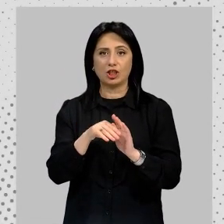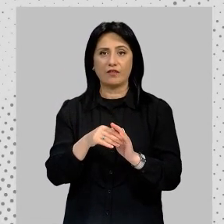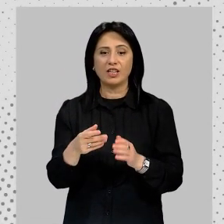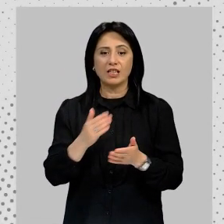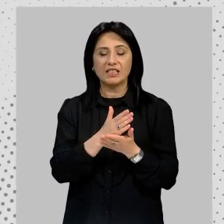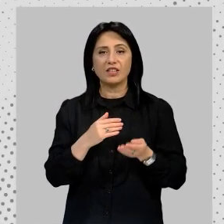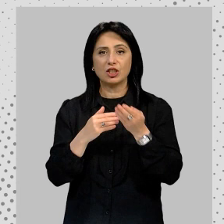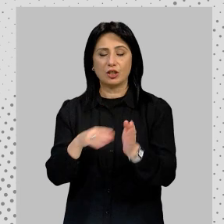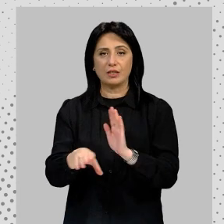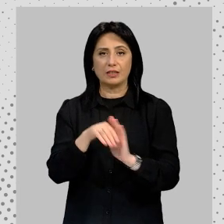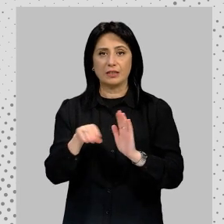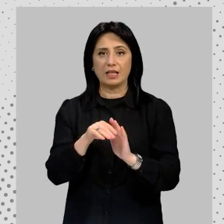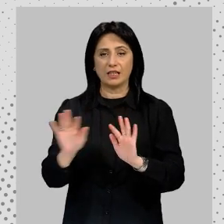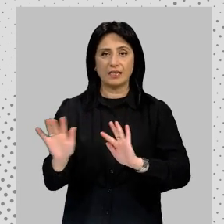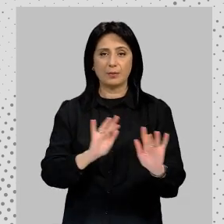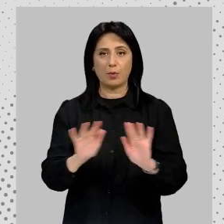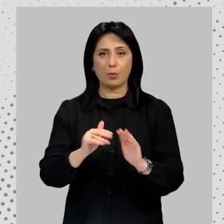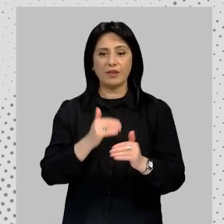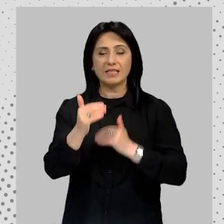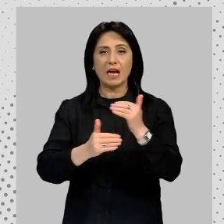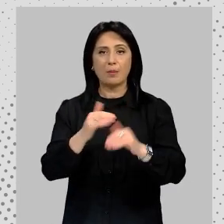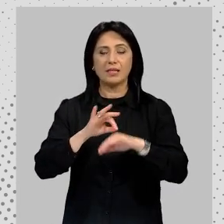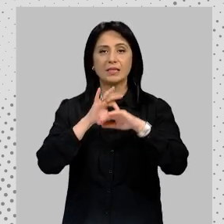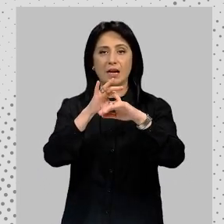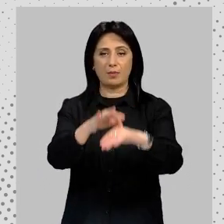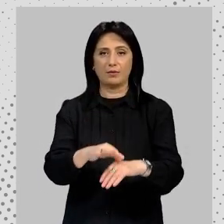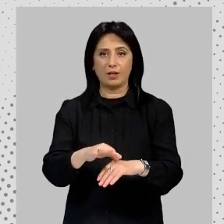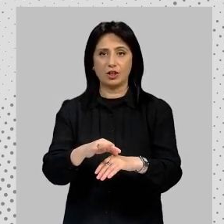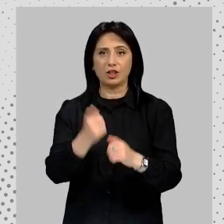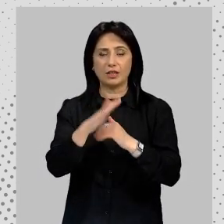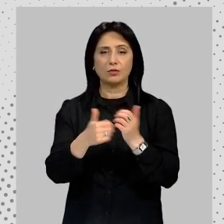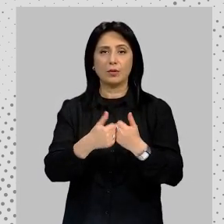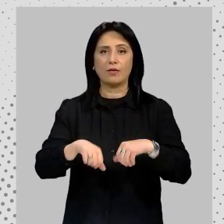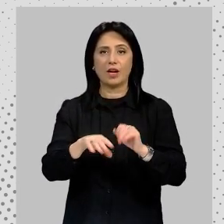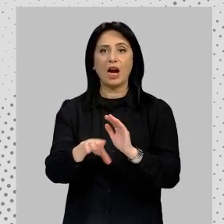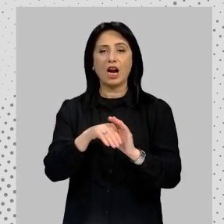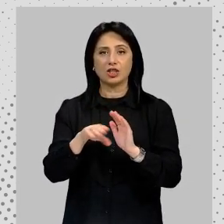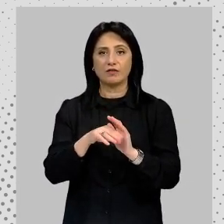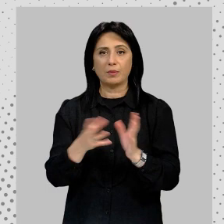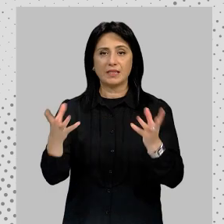პროცესის წარმატებით წარმართვაში. CESCO, არჩევნები საერთო საქმეა.